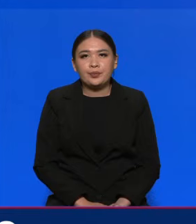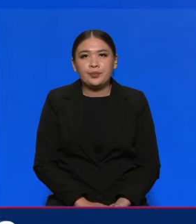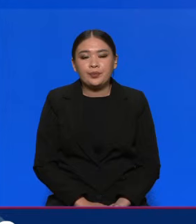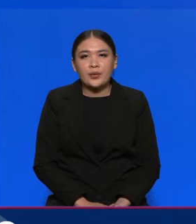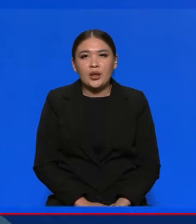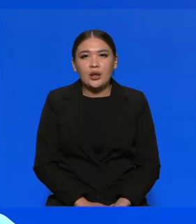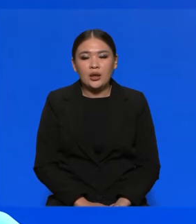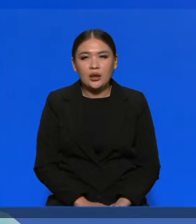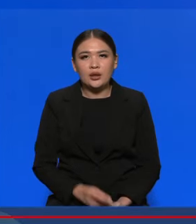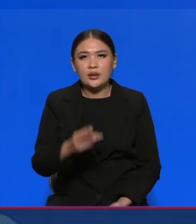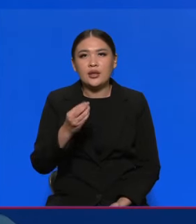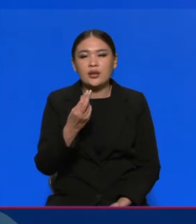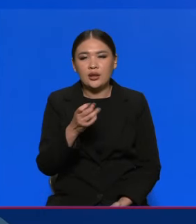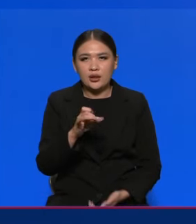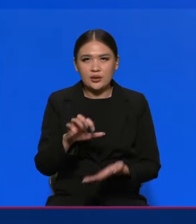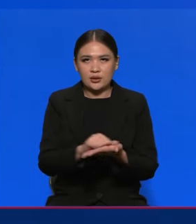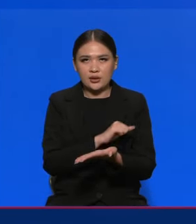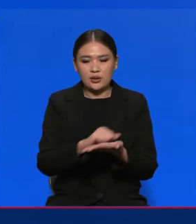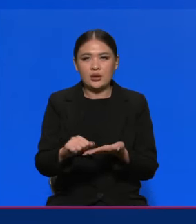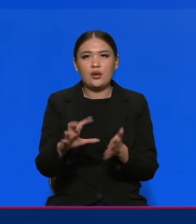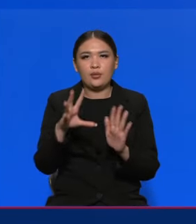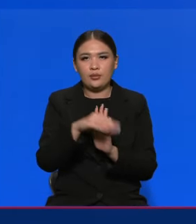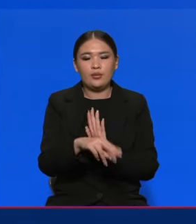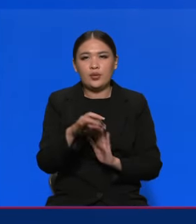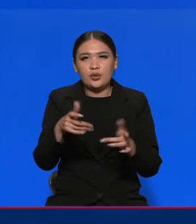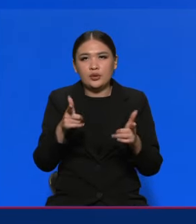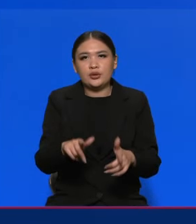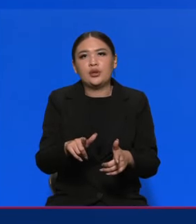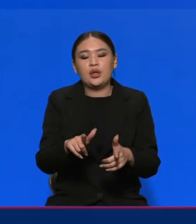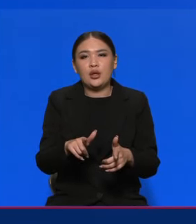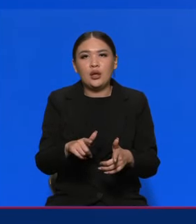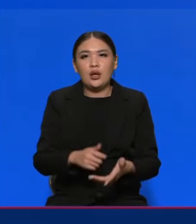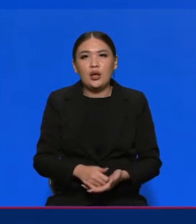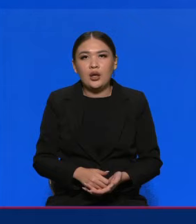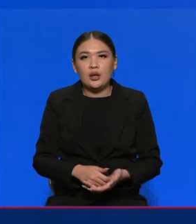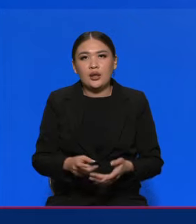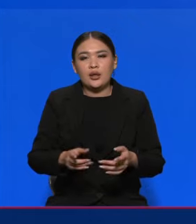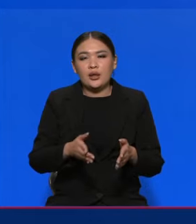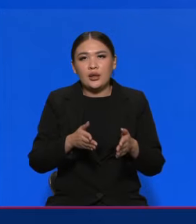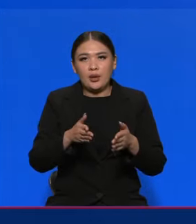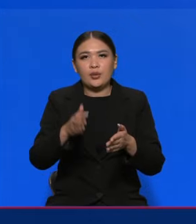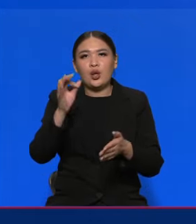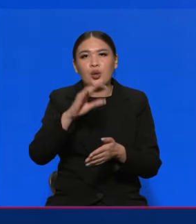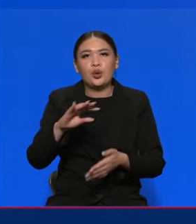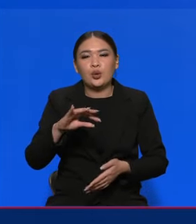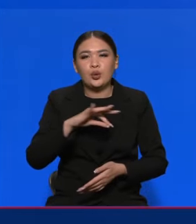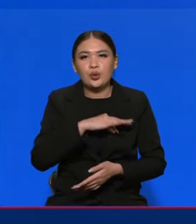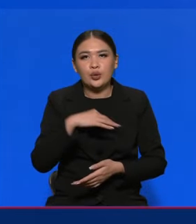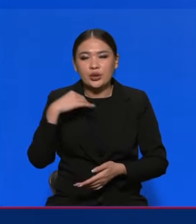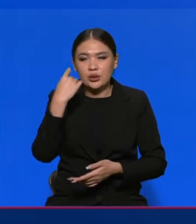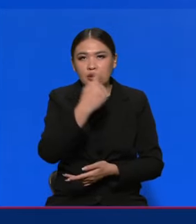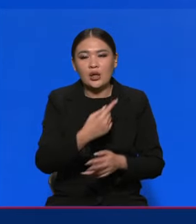В декларации как раз включены основные моменты по сотрудничеству в направлении, в юридическом направлении. Но это